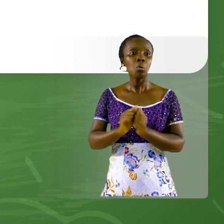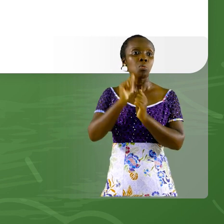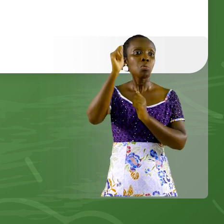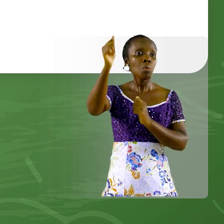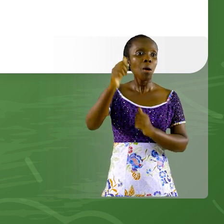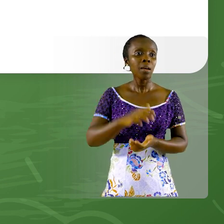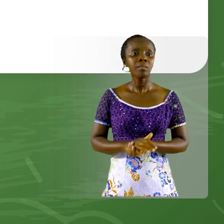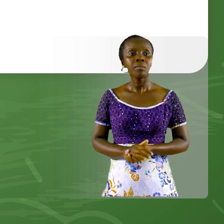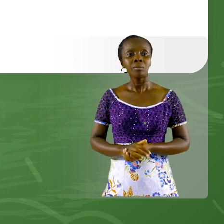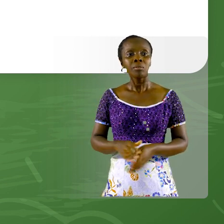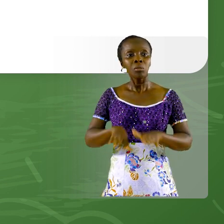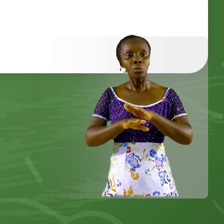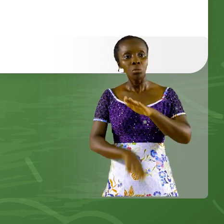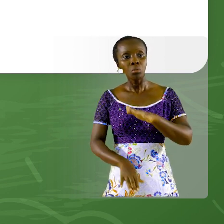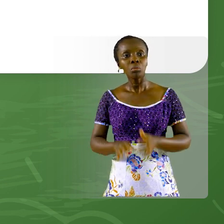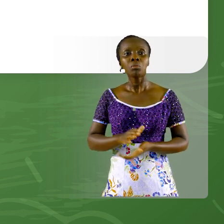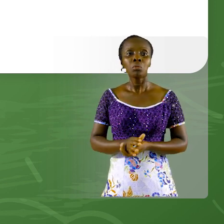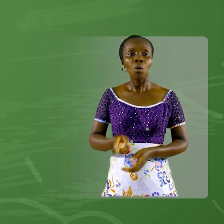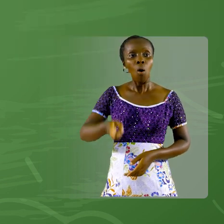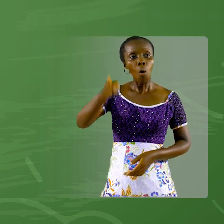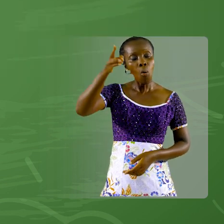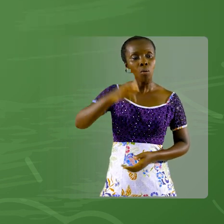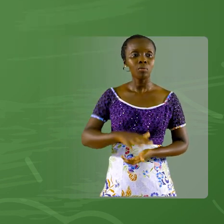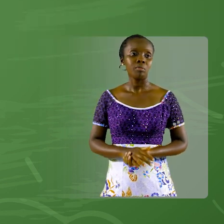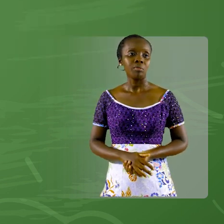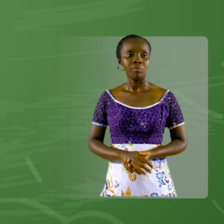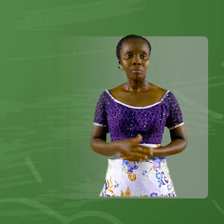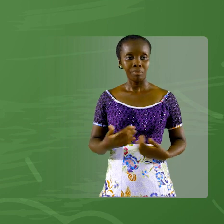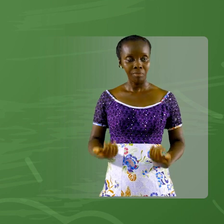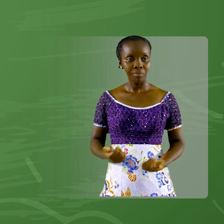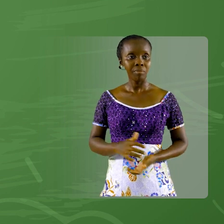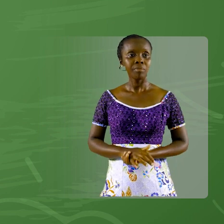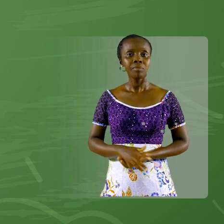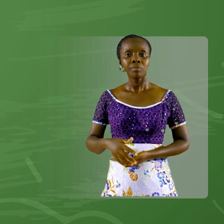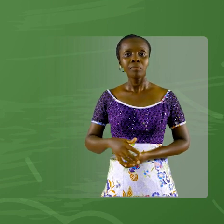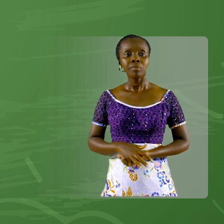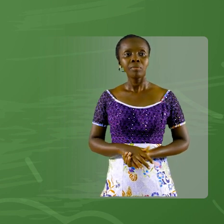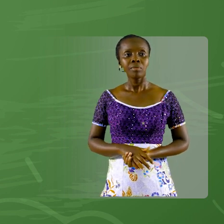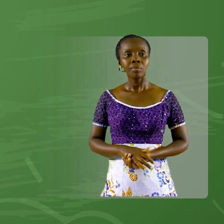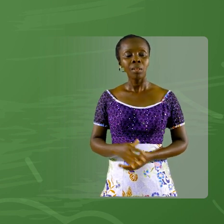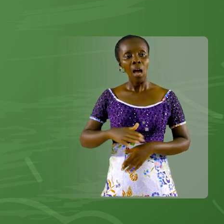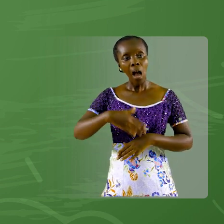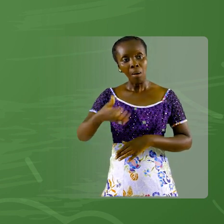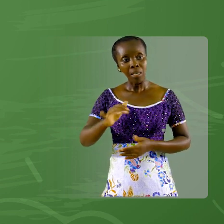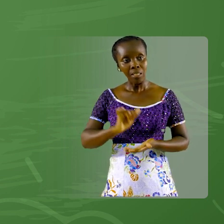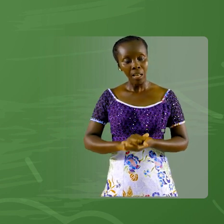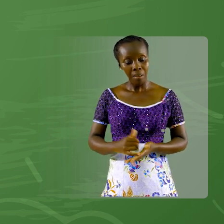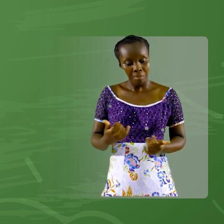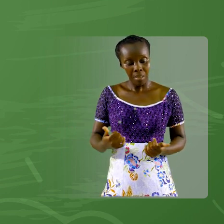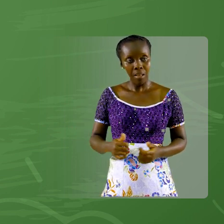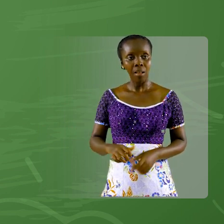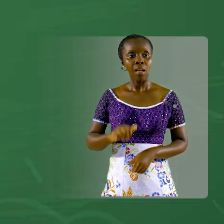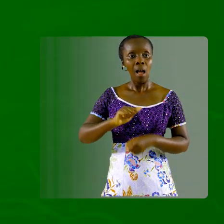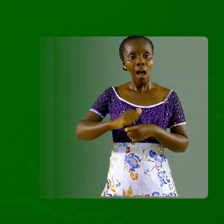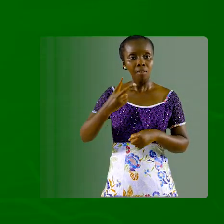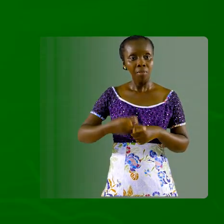dessus, dessous, ainsi de suite. Après les adverbes de lieu, nous avons identifié